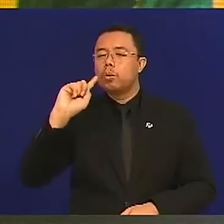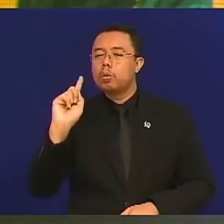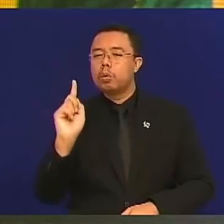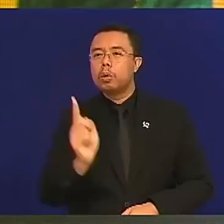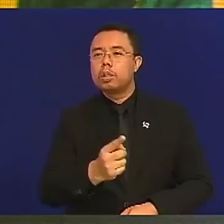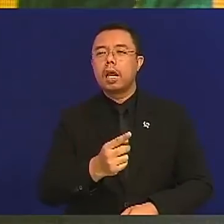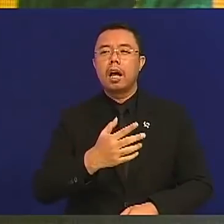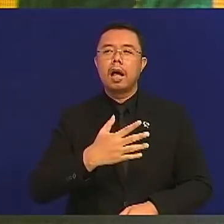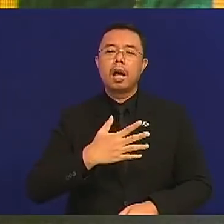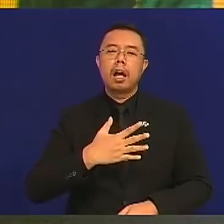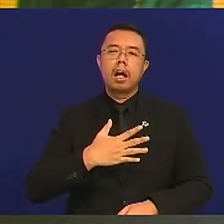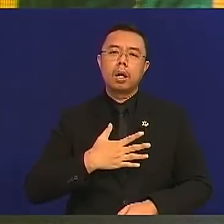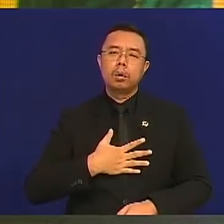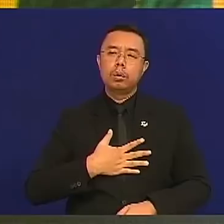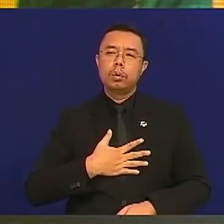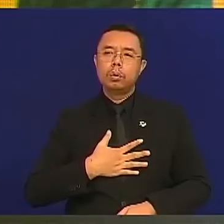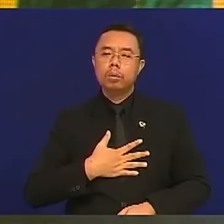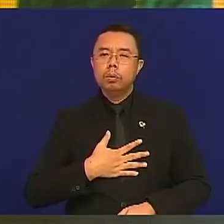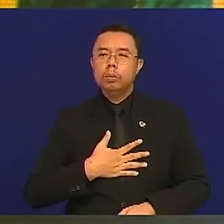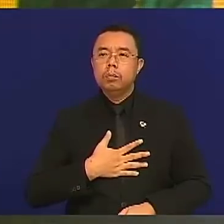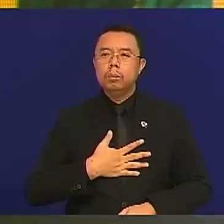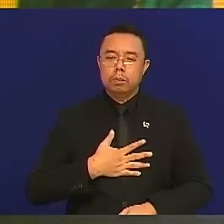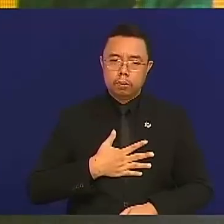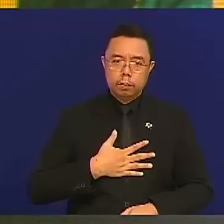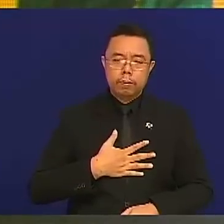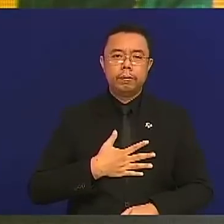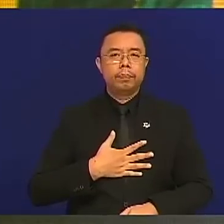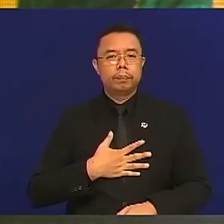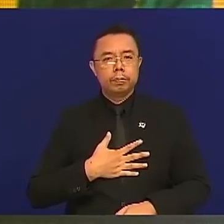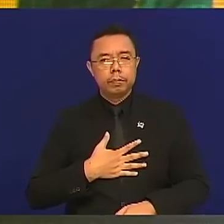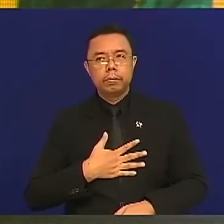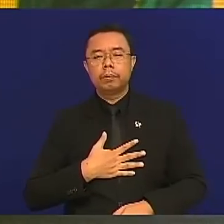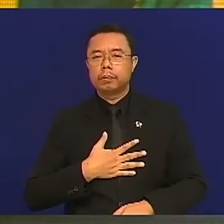Tuhan, utuslah aku